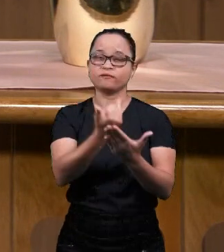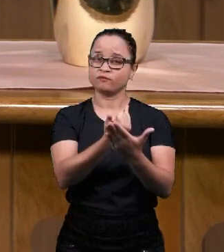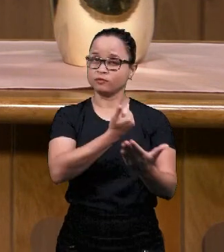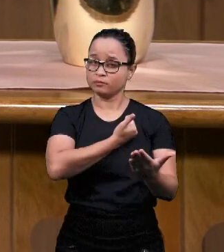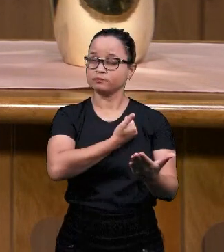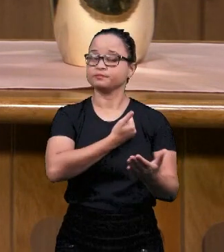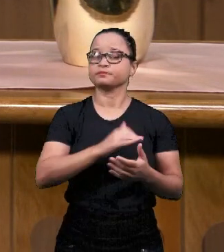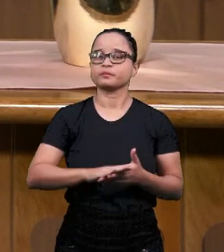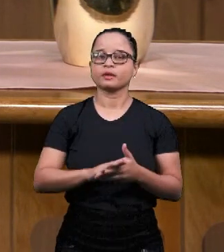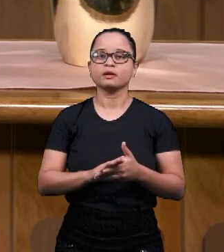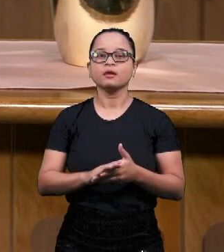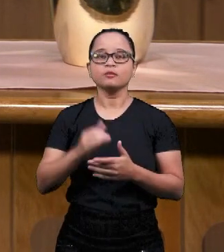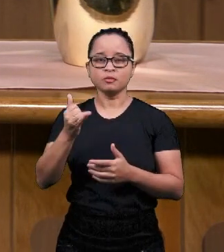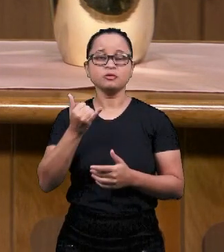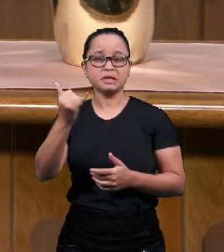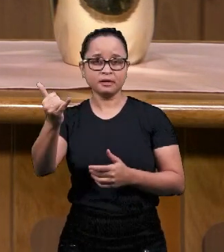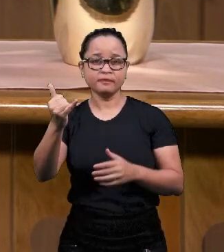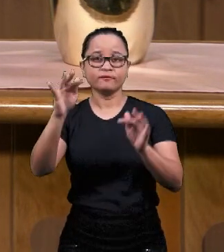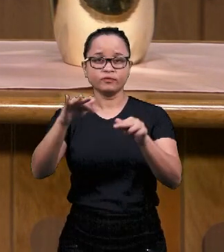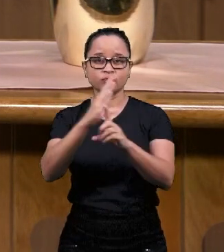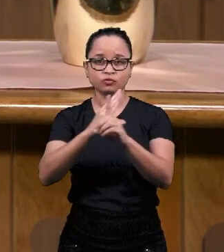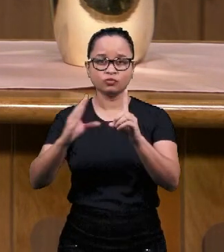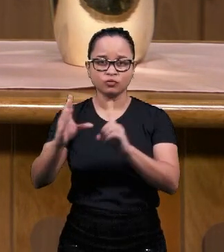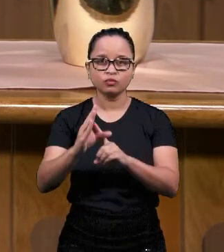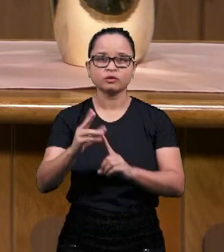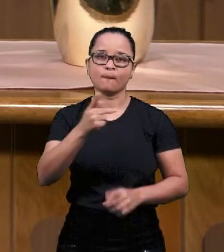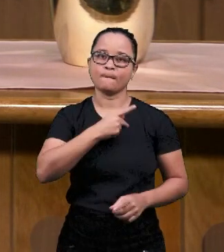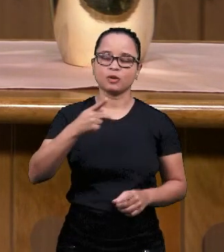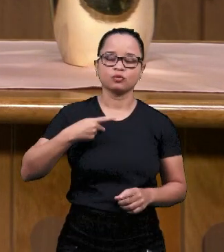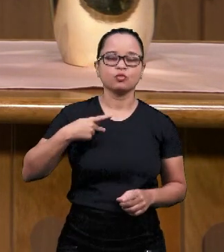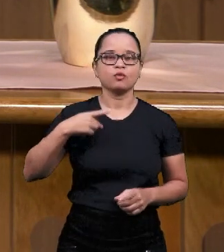сейчас. И пастор